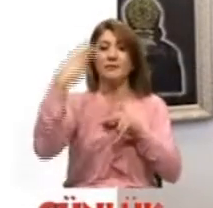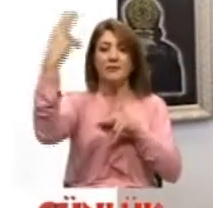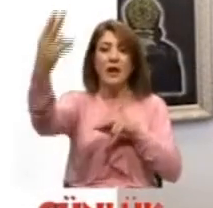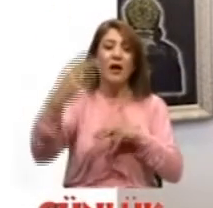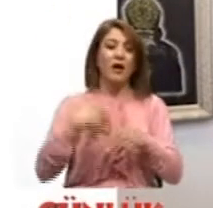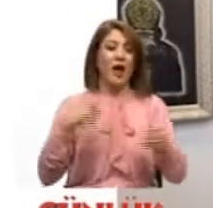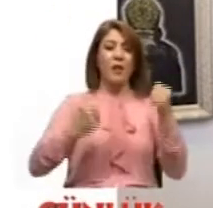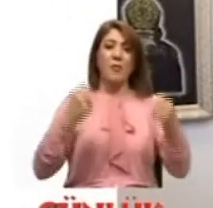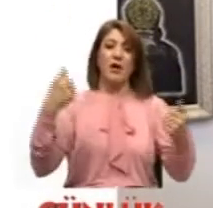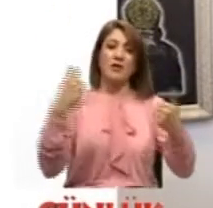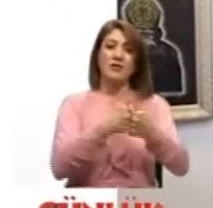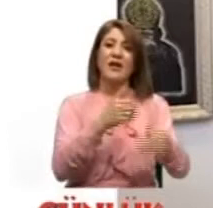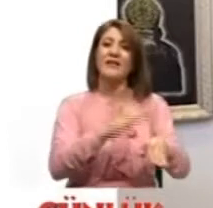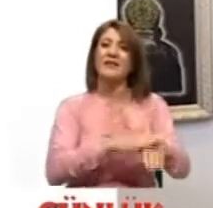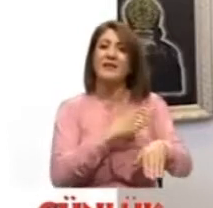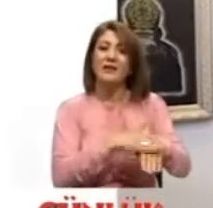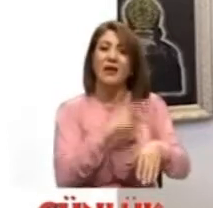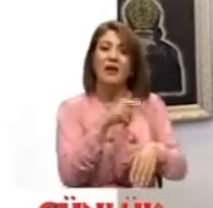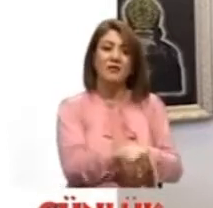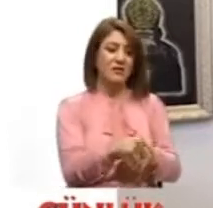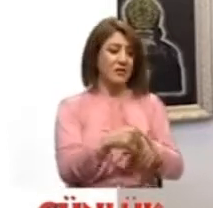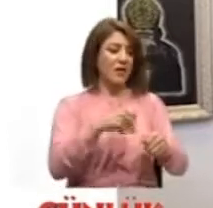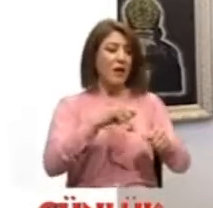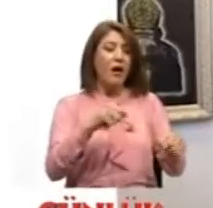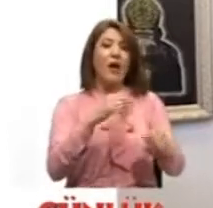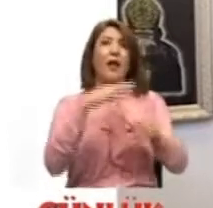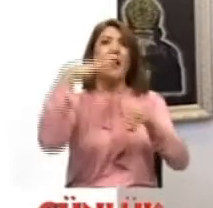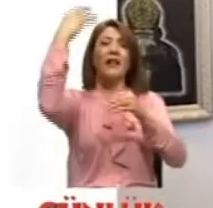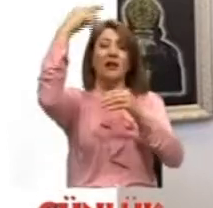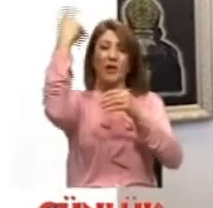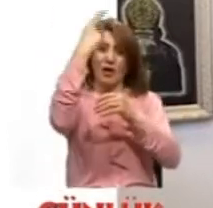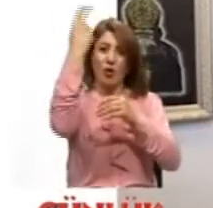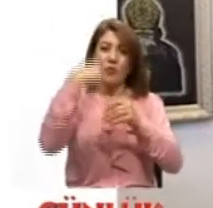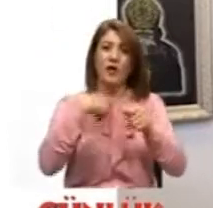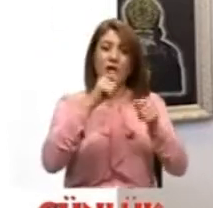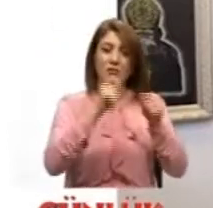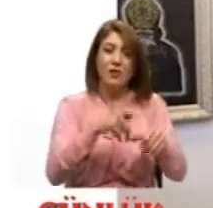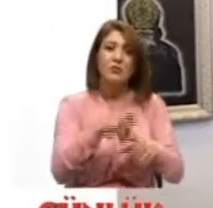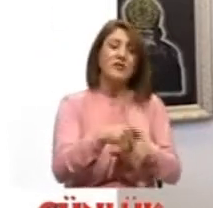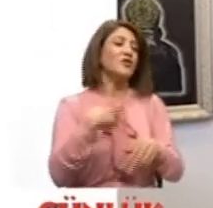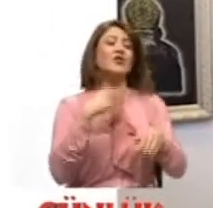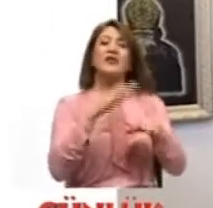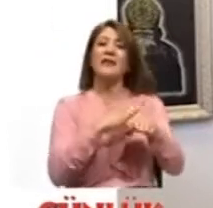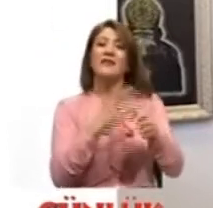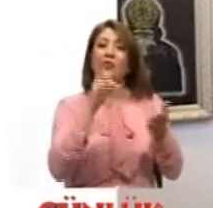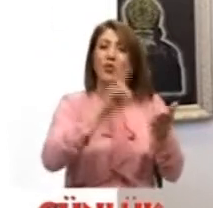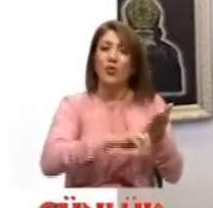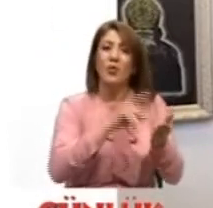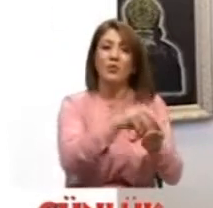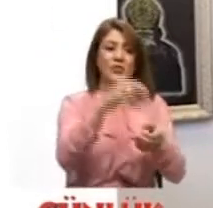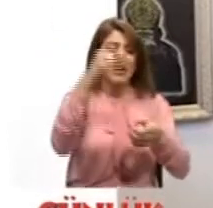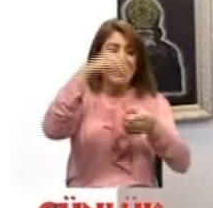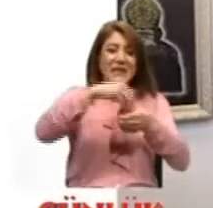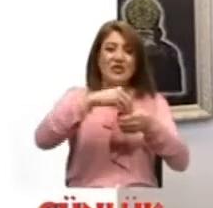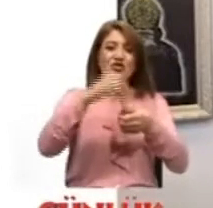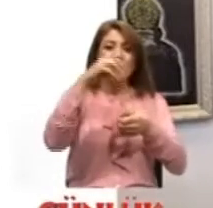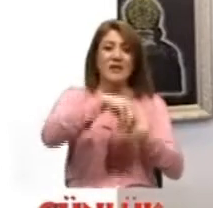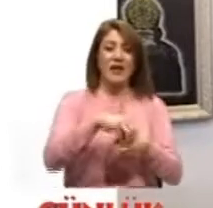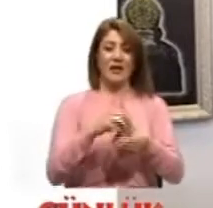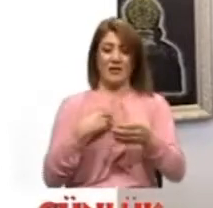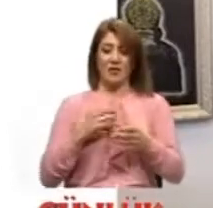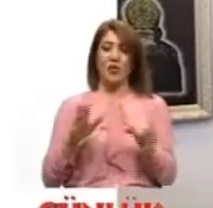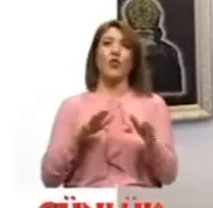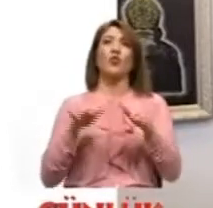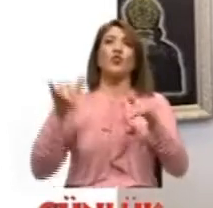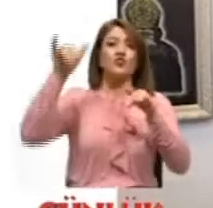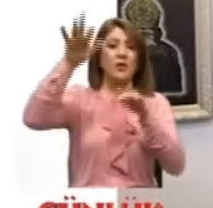ölen kedisinden helikopter yaparak ilginç bir olaya imza attı. Çok sevdiği Orville adlı kedisi ölünce içini doldurdu ve uçması için dış